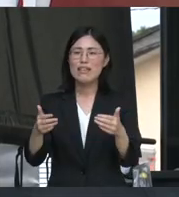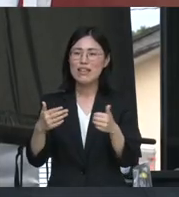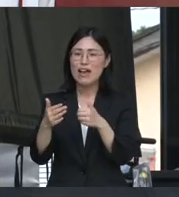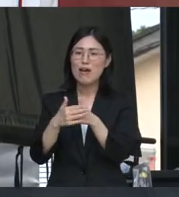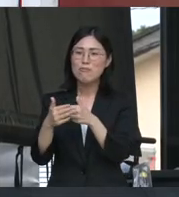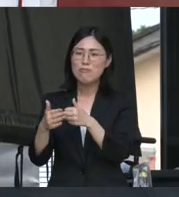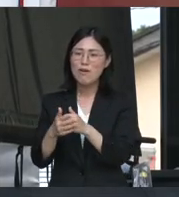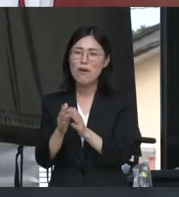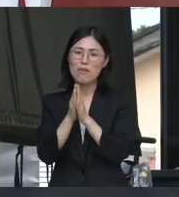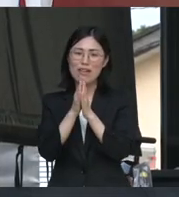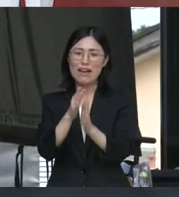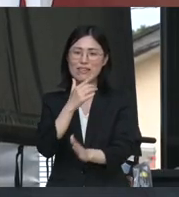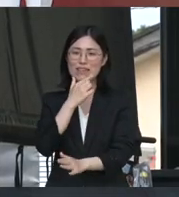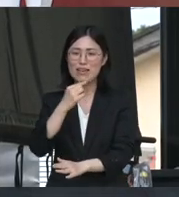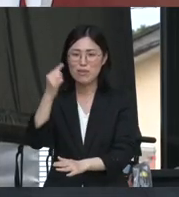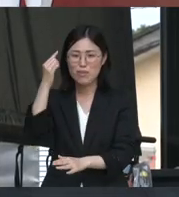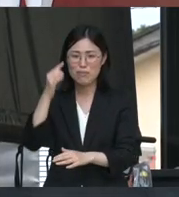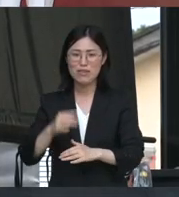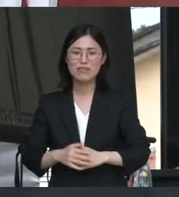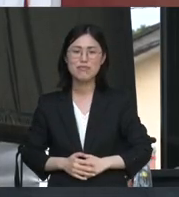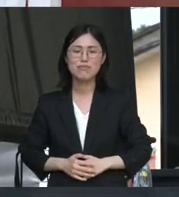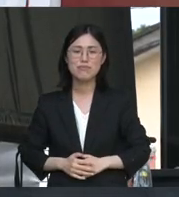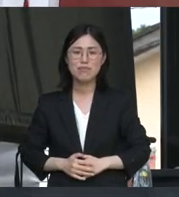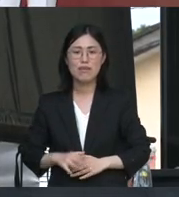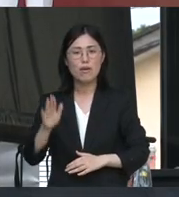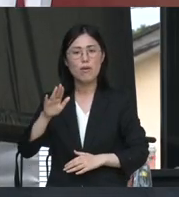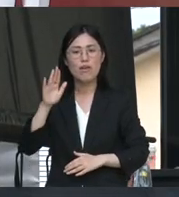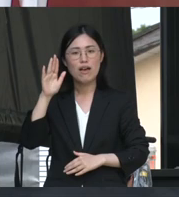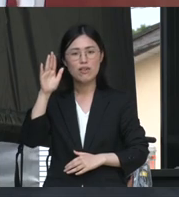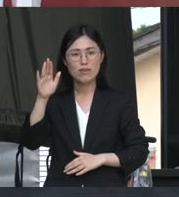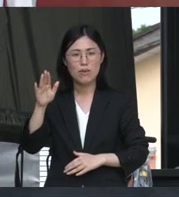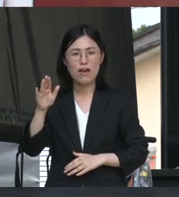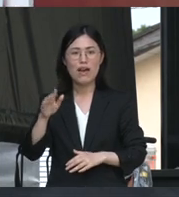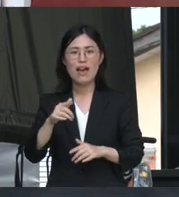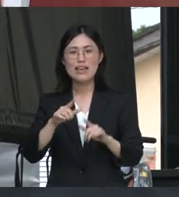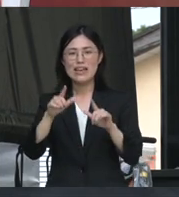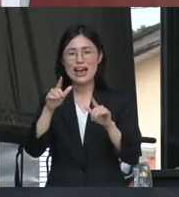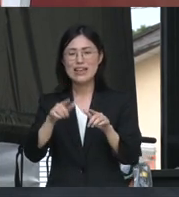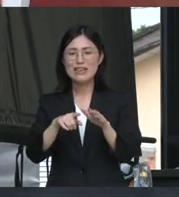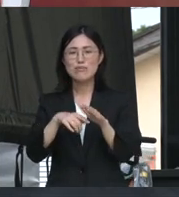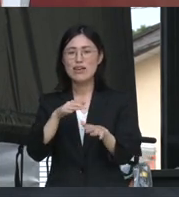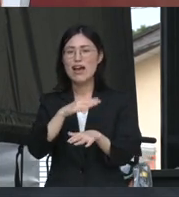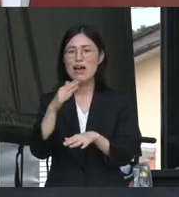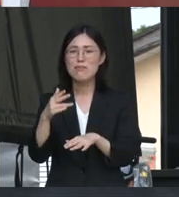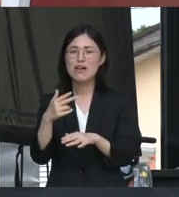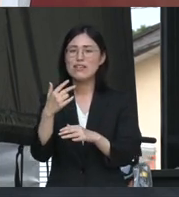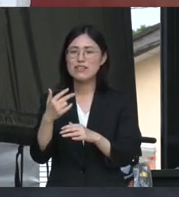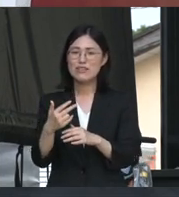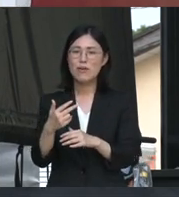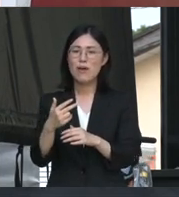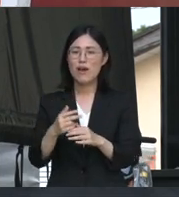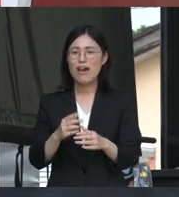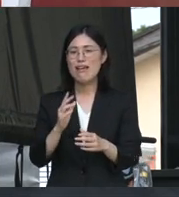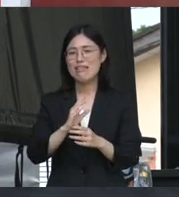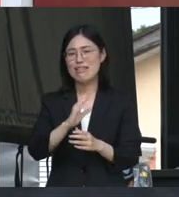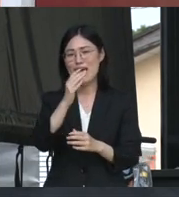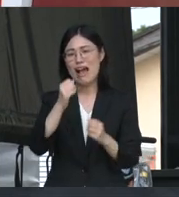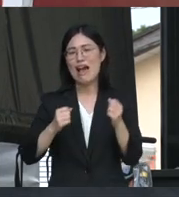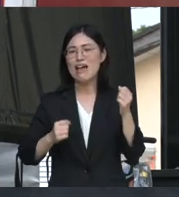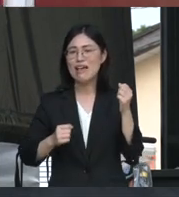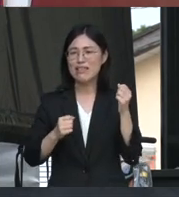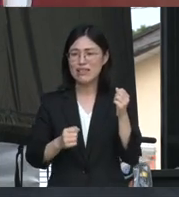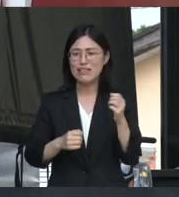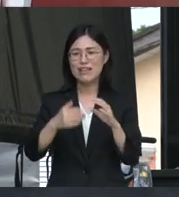よろしくお願いいたします。そしてこの後は東村山市の聖火ランナーの皆さんによる記念撮影を行います